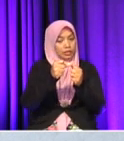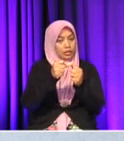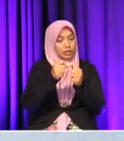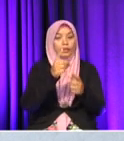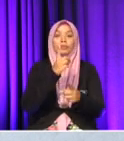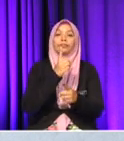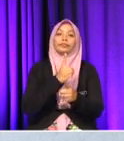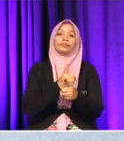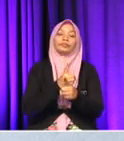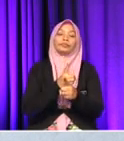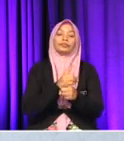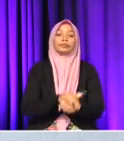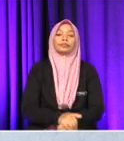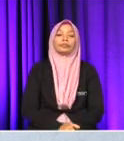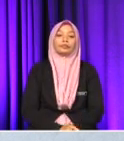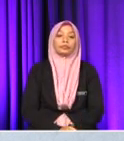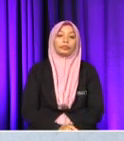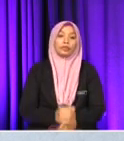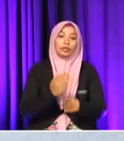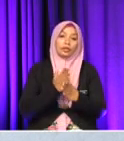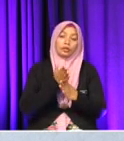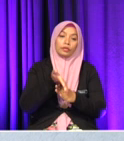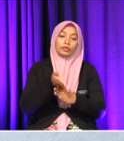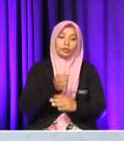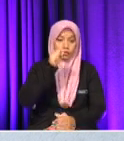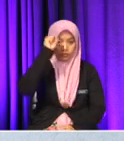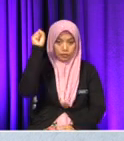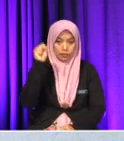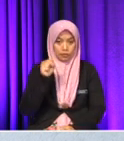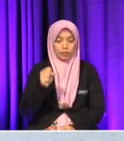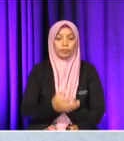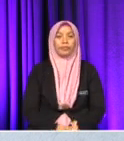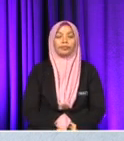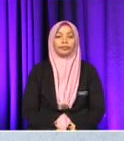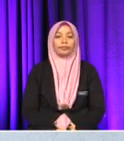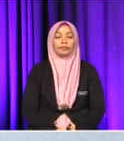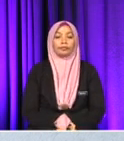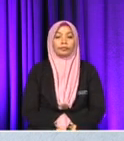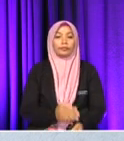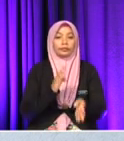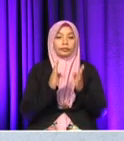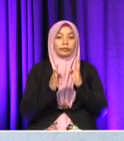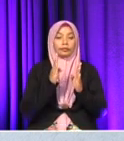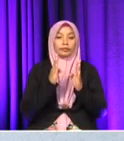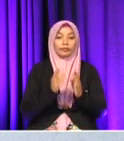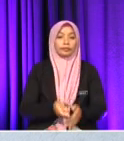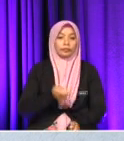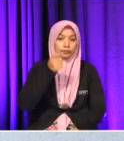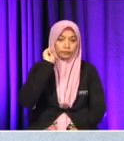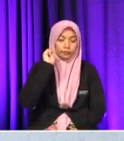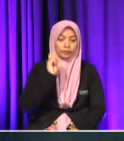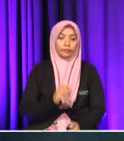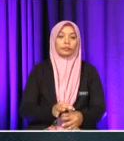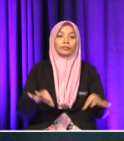betul memudahkan para pelanggan mengenali produk atau perhematan oke apakah kepentingan logo